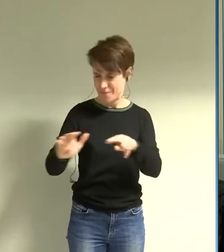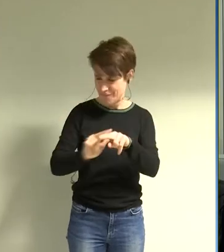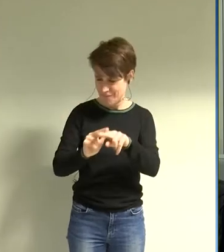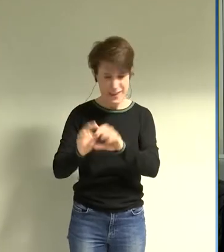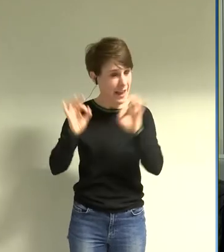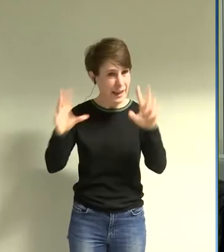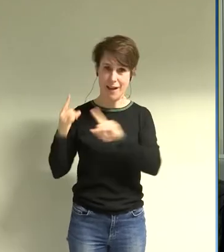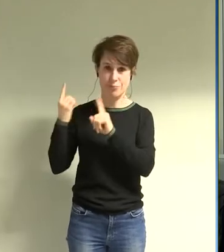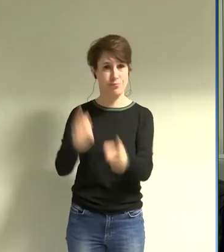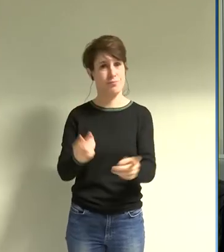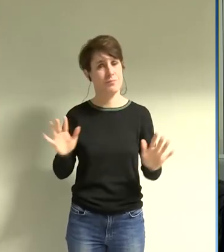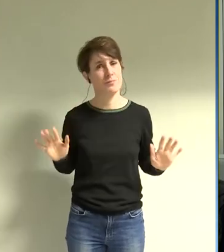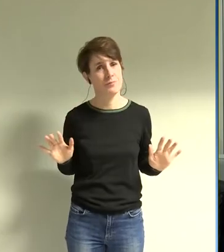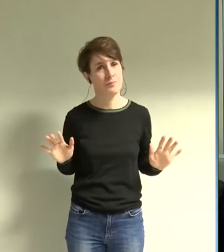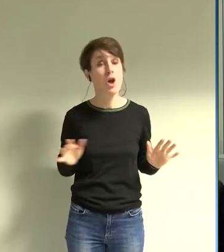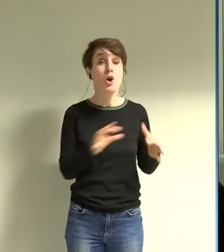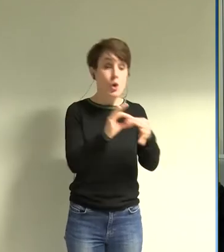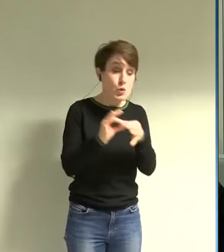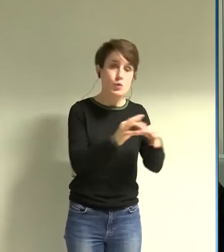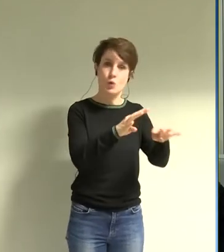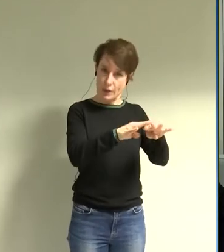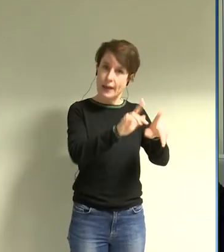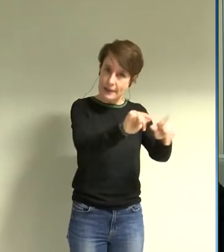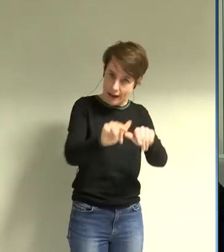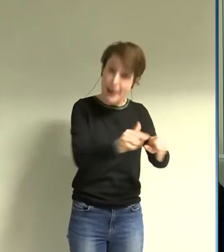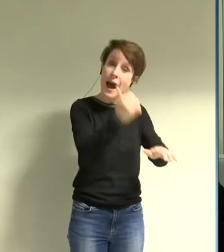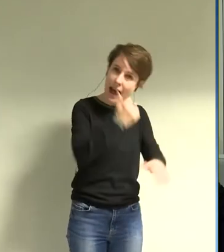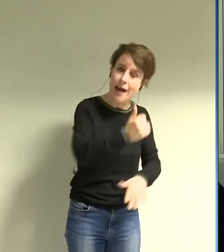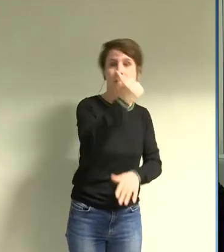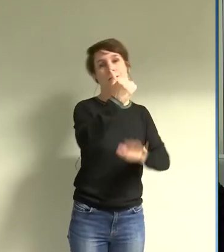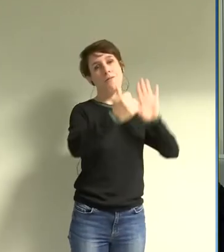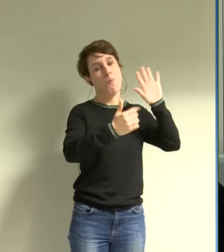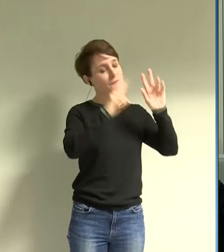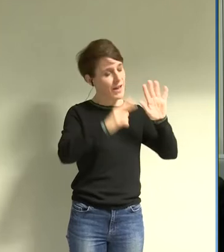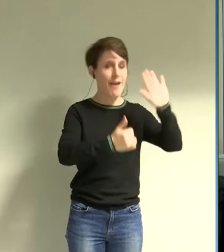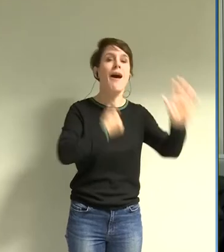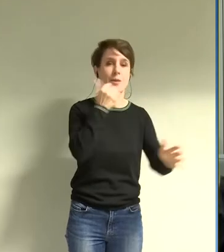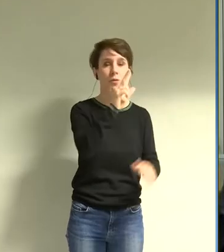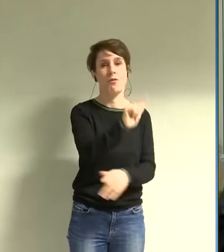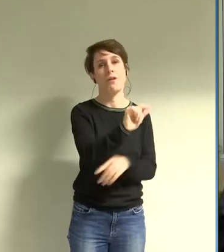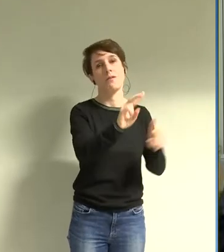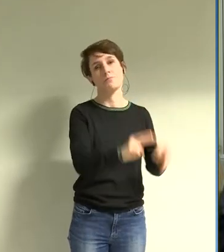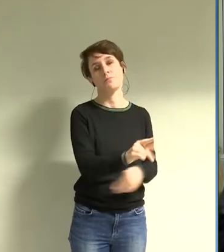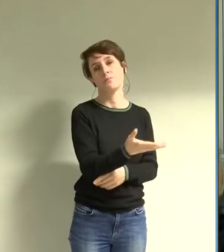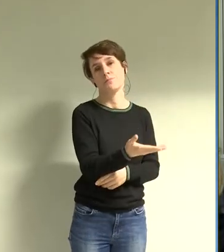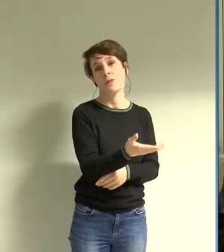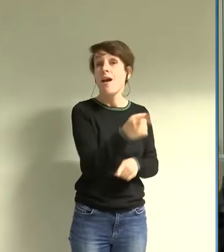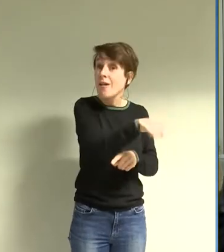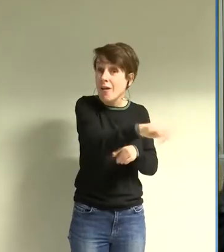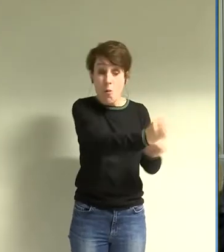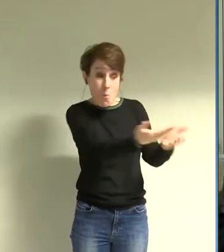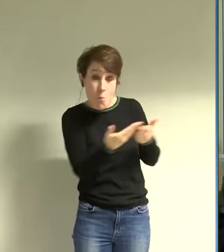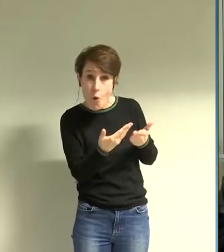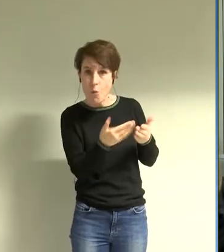il existe des unions de quartier indépendantes elles vous ont fait des propositions de simplification de la